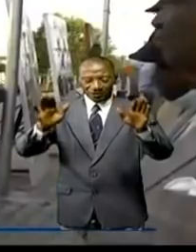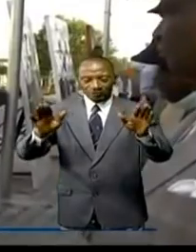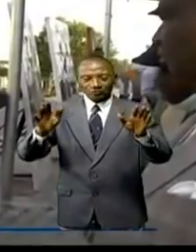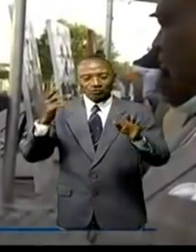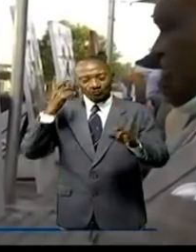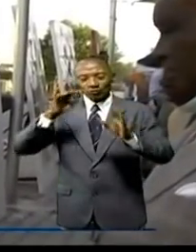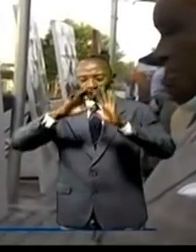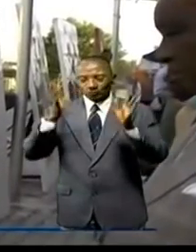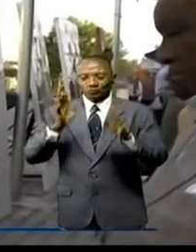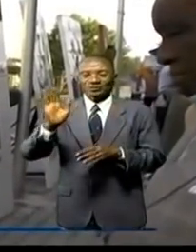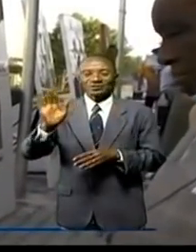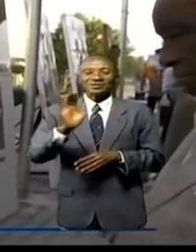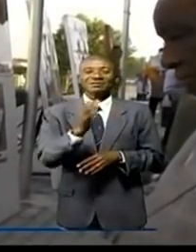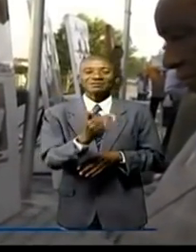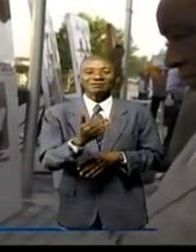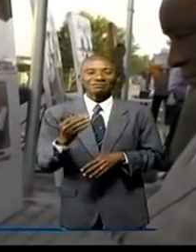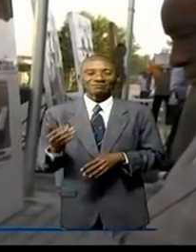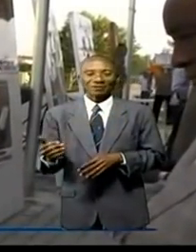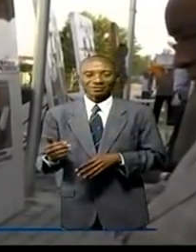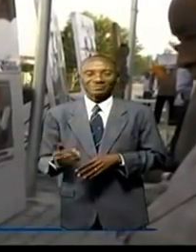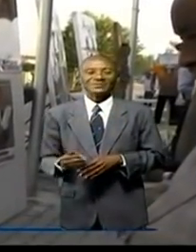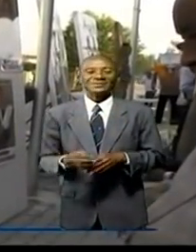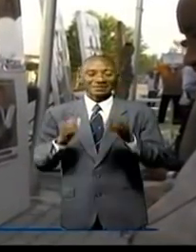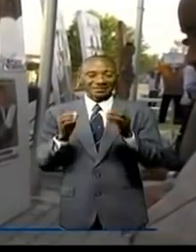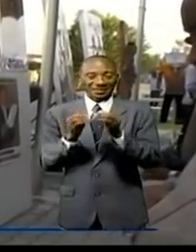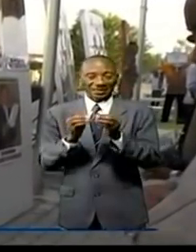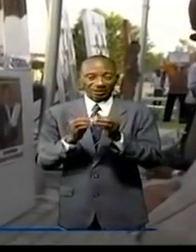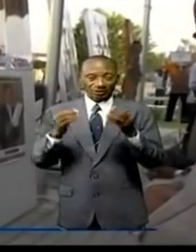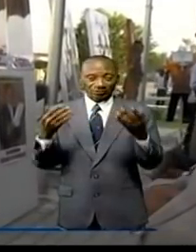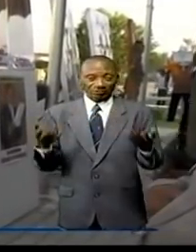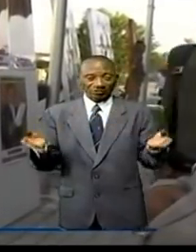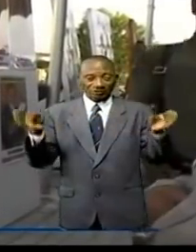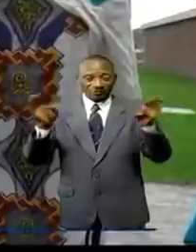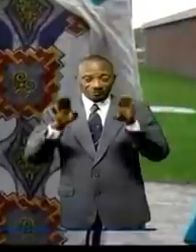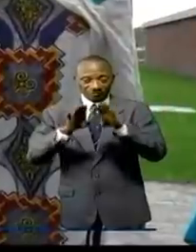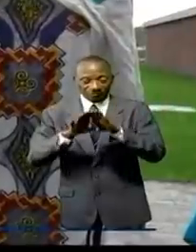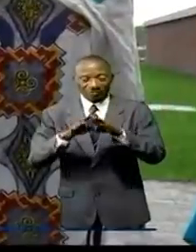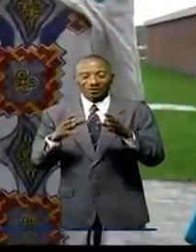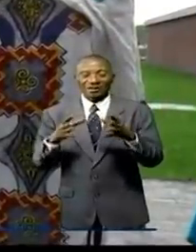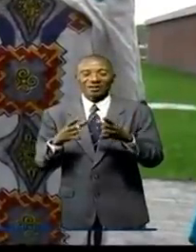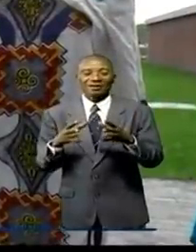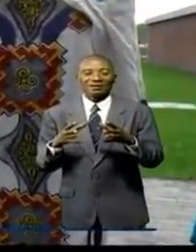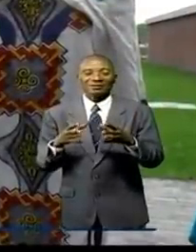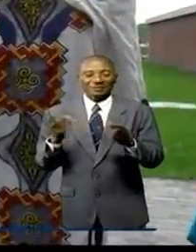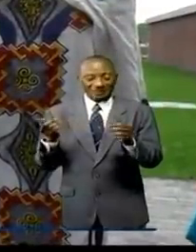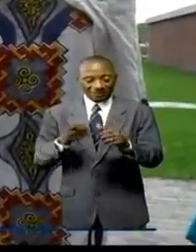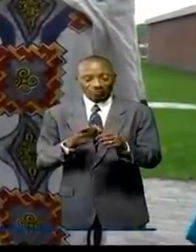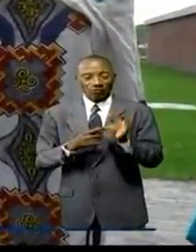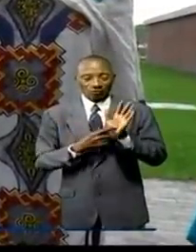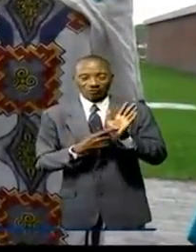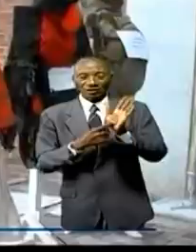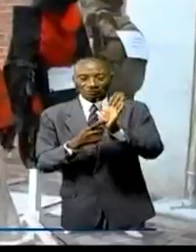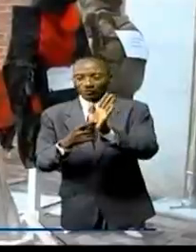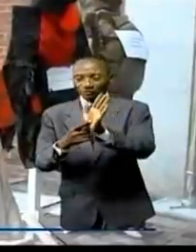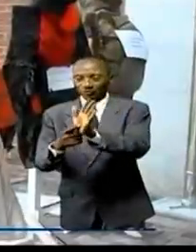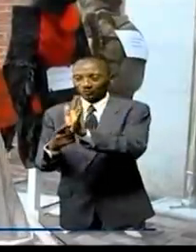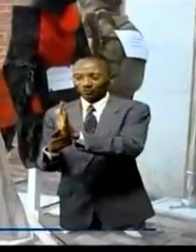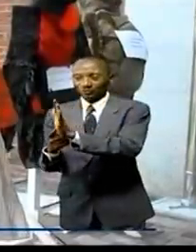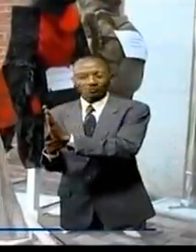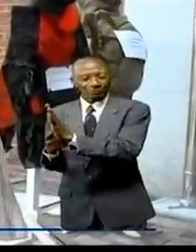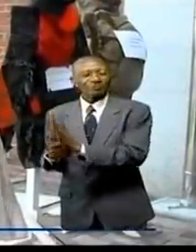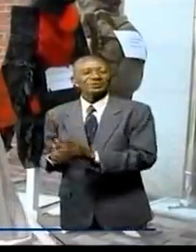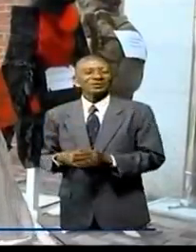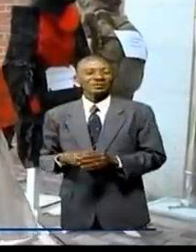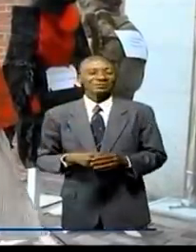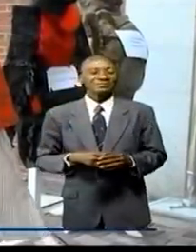intriguants. La cérémonie s'est clôturée par une exposition des échantillons, des éléments qui prouvent la créativité et le travail